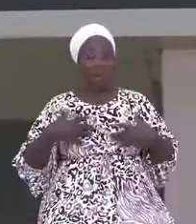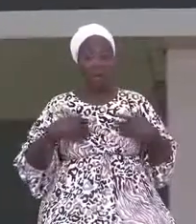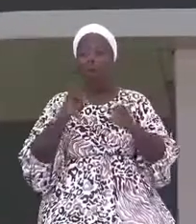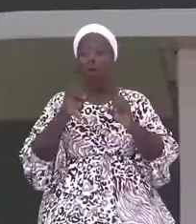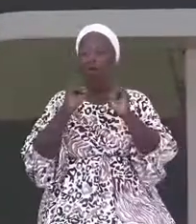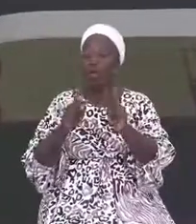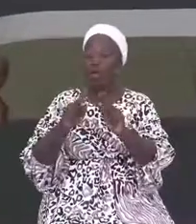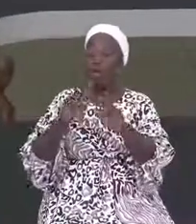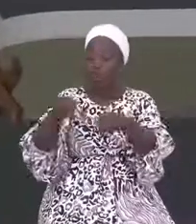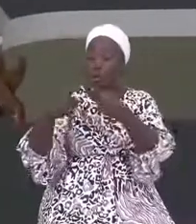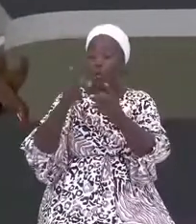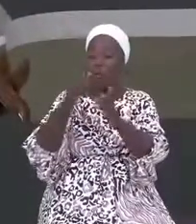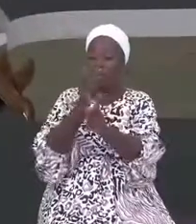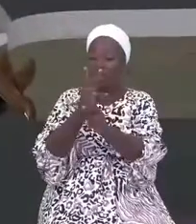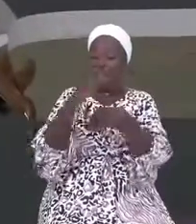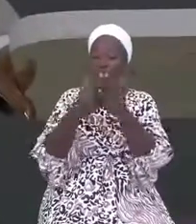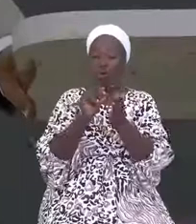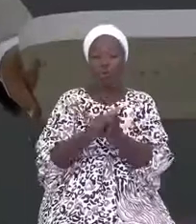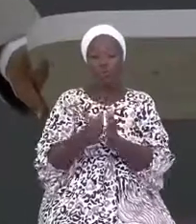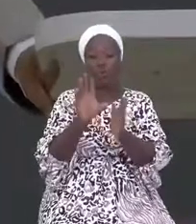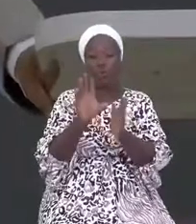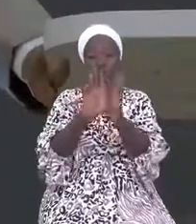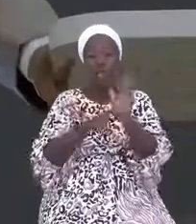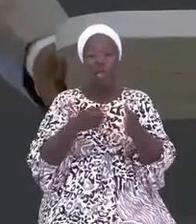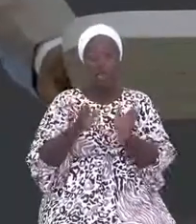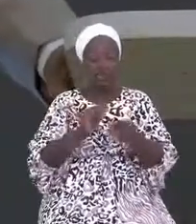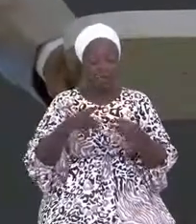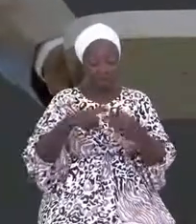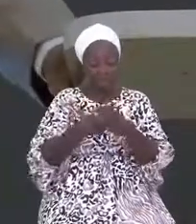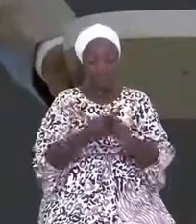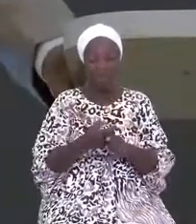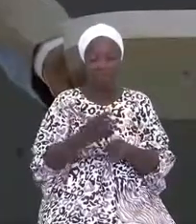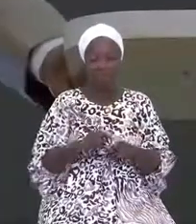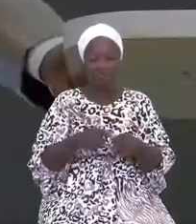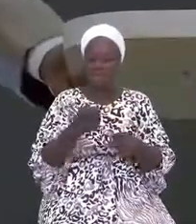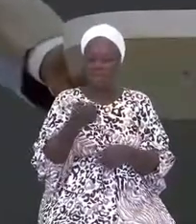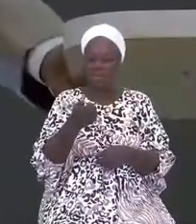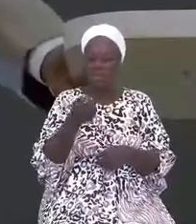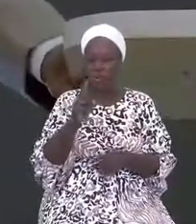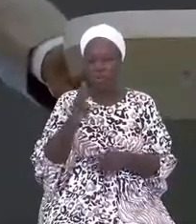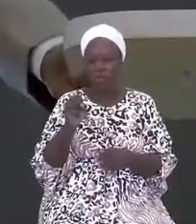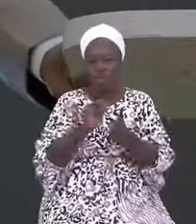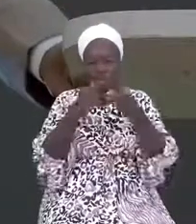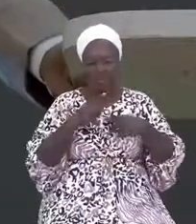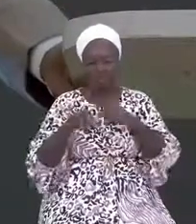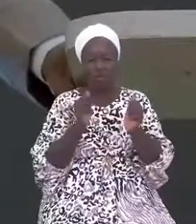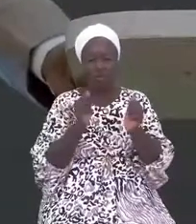Va observer ces commandements. Commençons par le plus bas, qui se rapporte à l'homme.